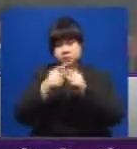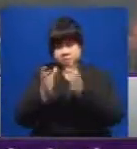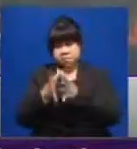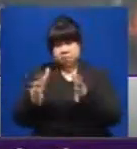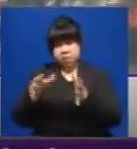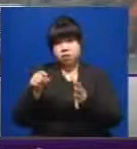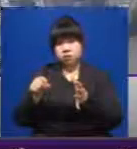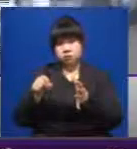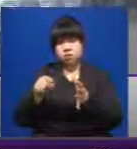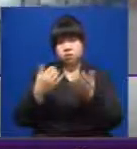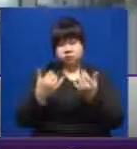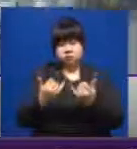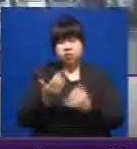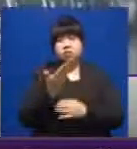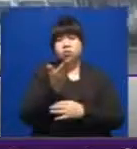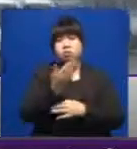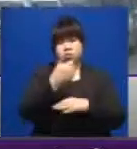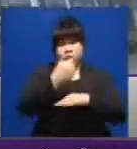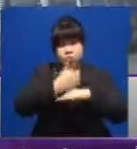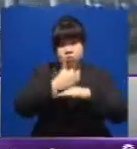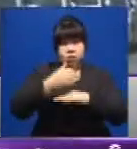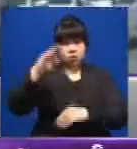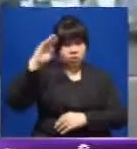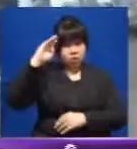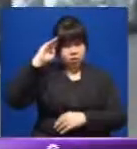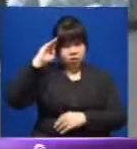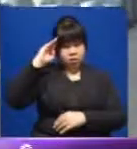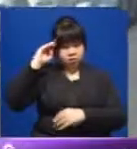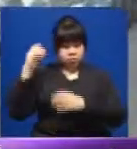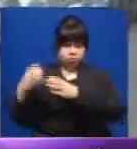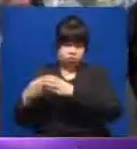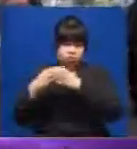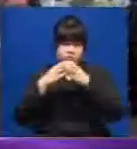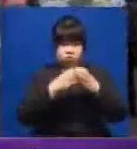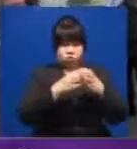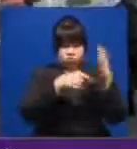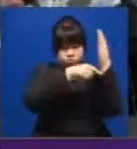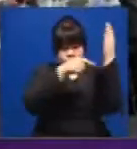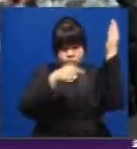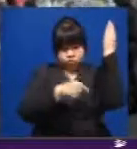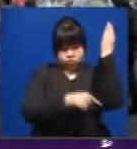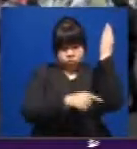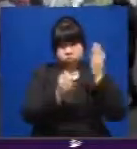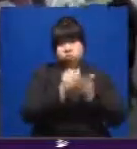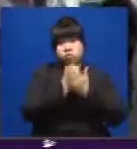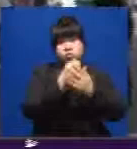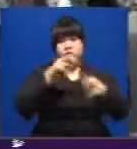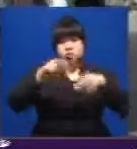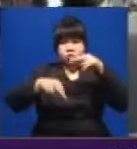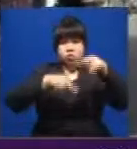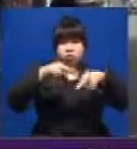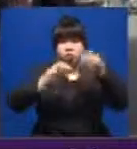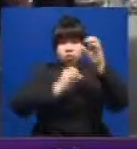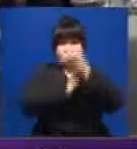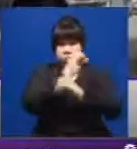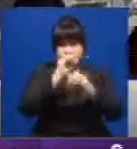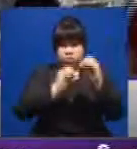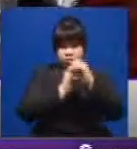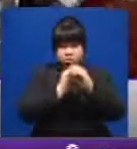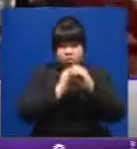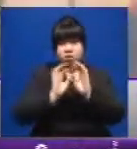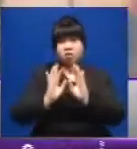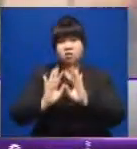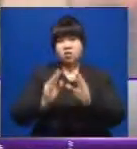รายพร้อมขอให้ผู้บัญชาการทหารบกส่งกำลังทหารเข้าไปดูแลความปลอดภัยให้กับประชาชนพร้อมมอบหมายให้พลเอก